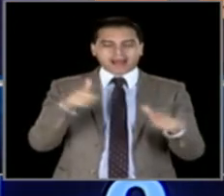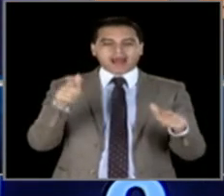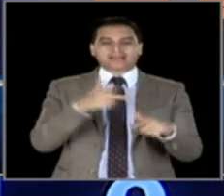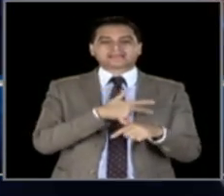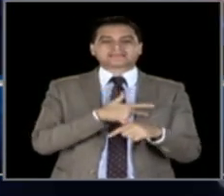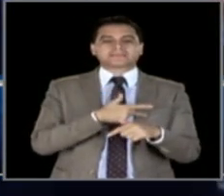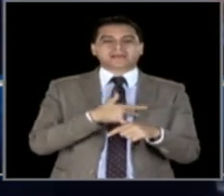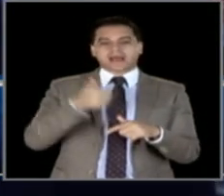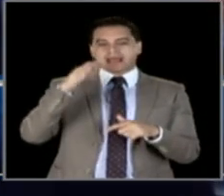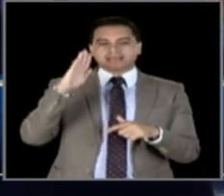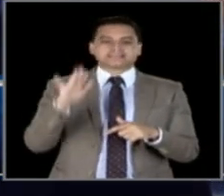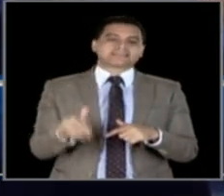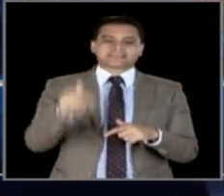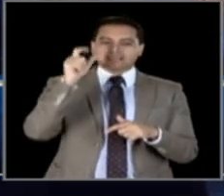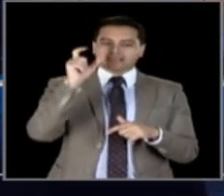آسيان عام